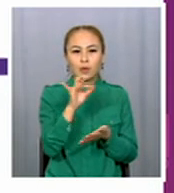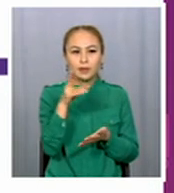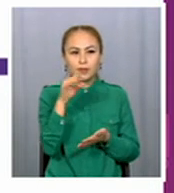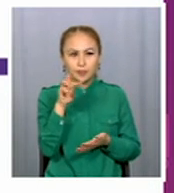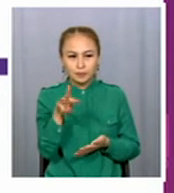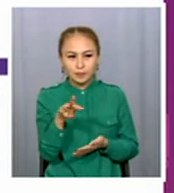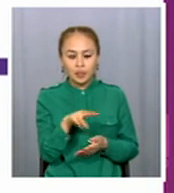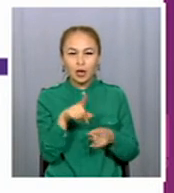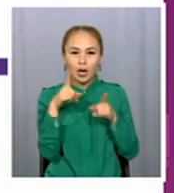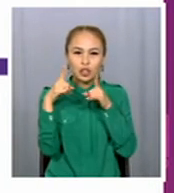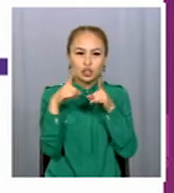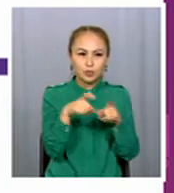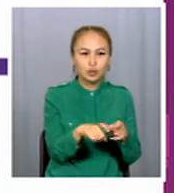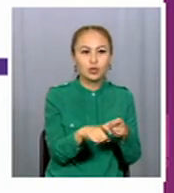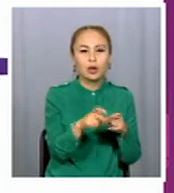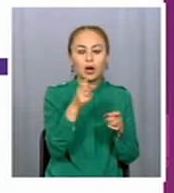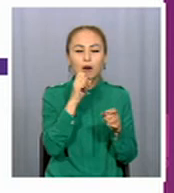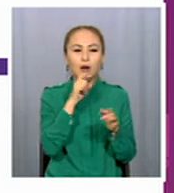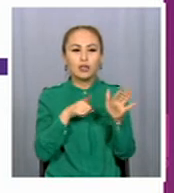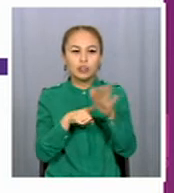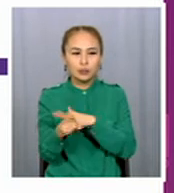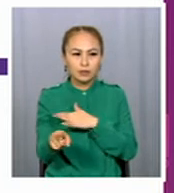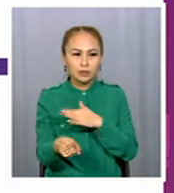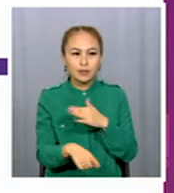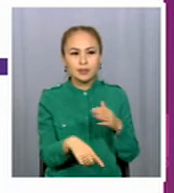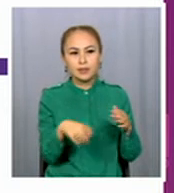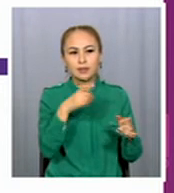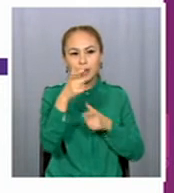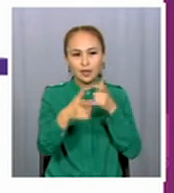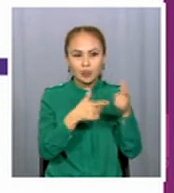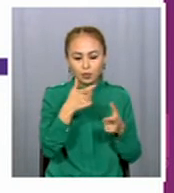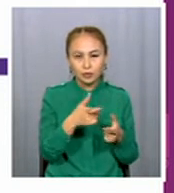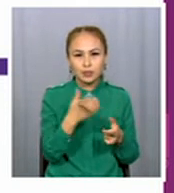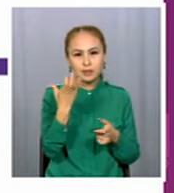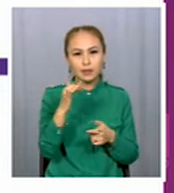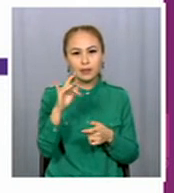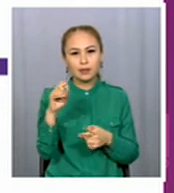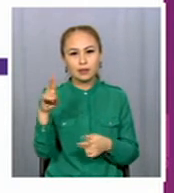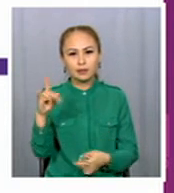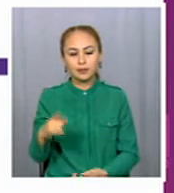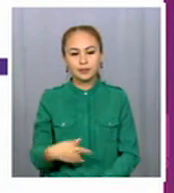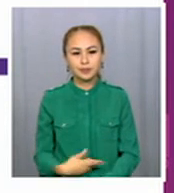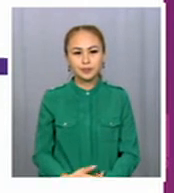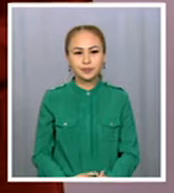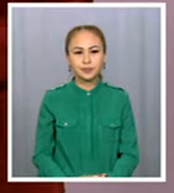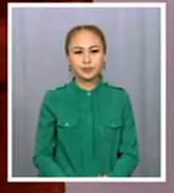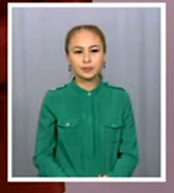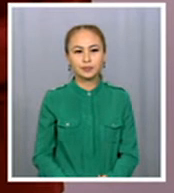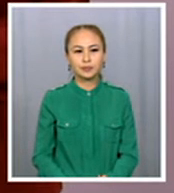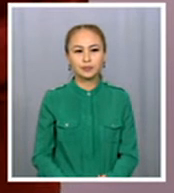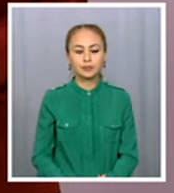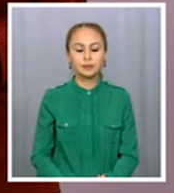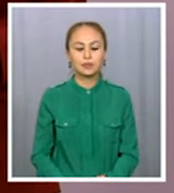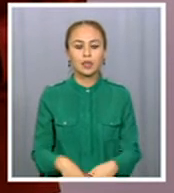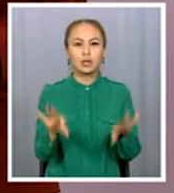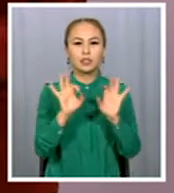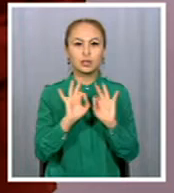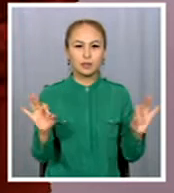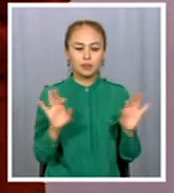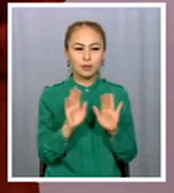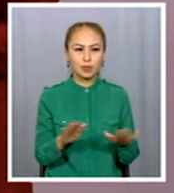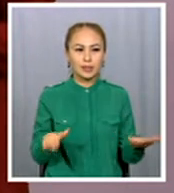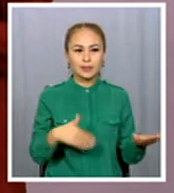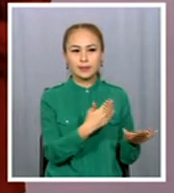көрдім. Қашып жүр, қашты. Сайрап отыр, сайрады. Жарайсындар, балалар,